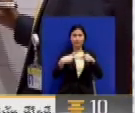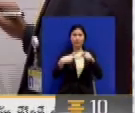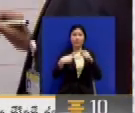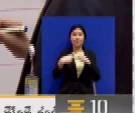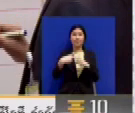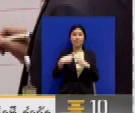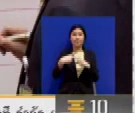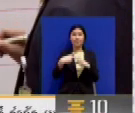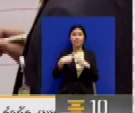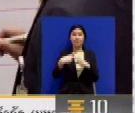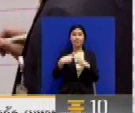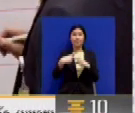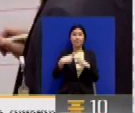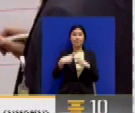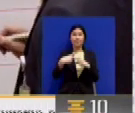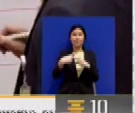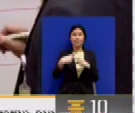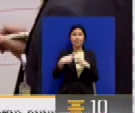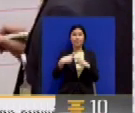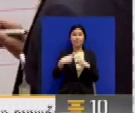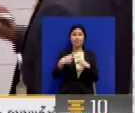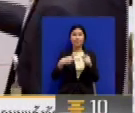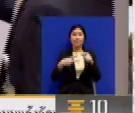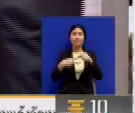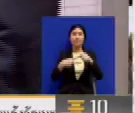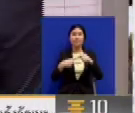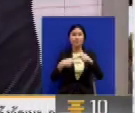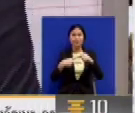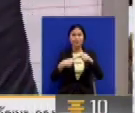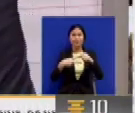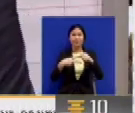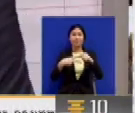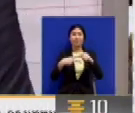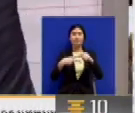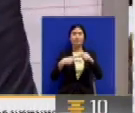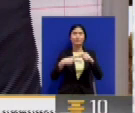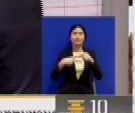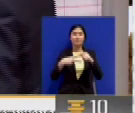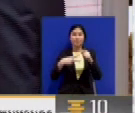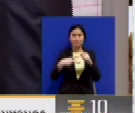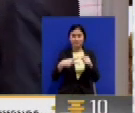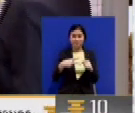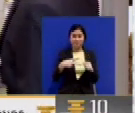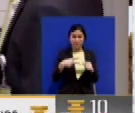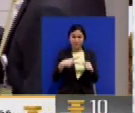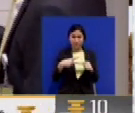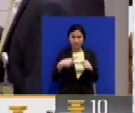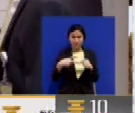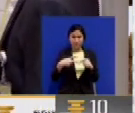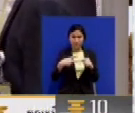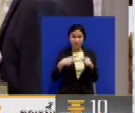มาเนี่ยเขาไปไกลกันมากเลยนะเขาไปไกลถึงขนาดว่าตรงเที่ยงคืนครึ่งเนี่ยเขาบอกว่า ค่ะ เสียหนูเป็นนายก